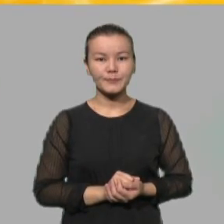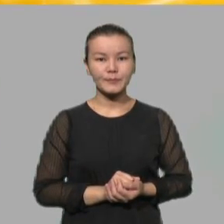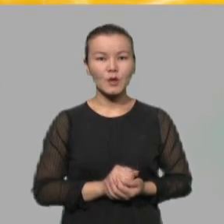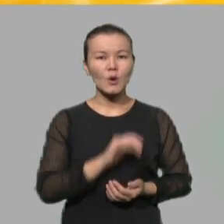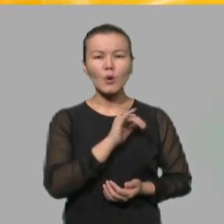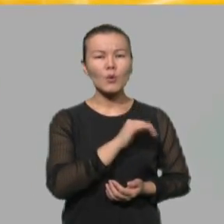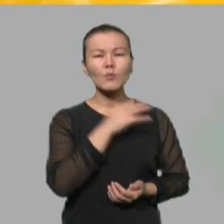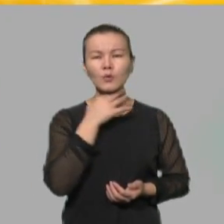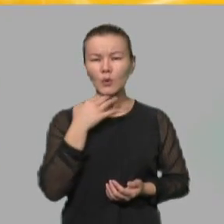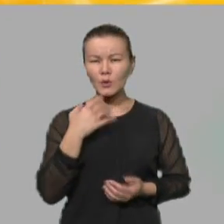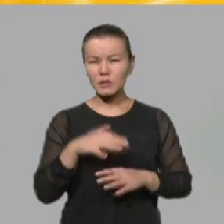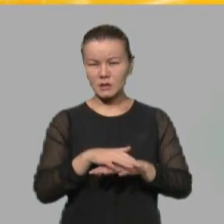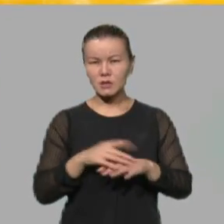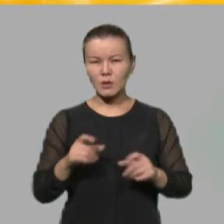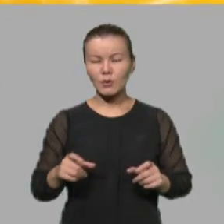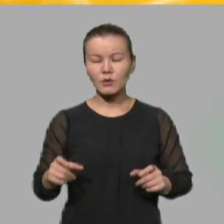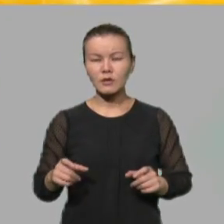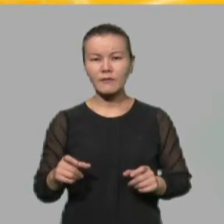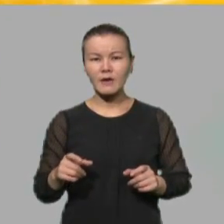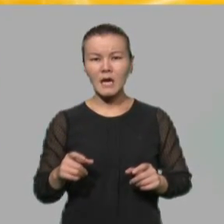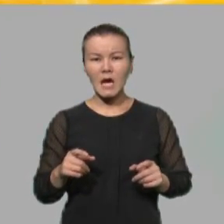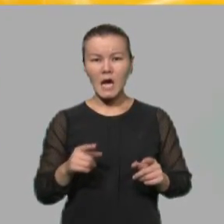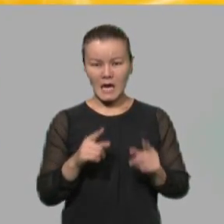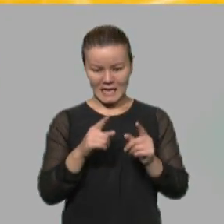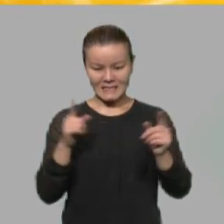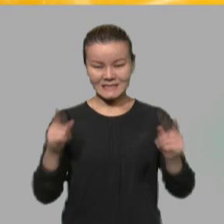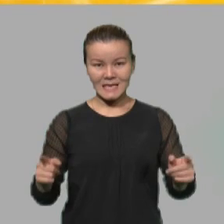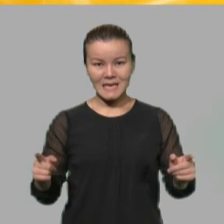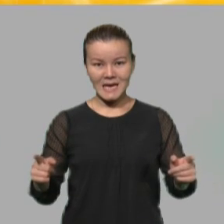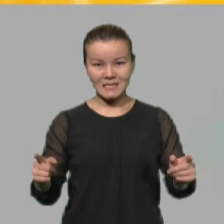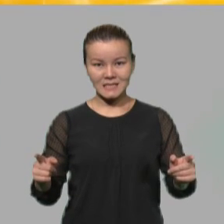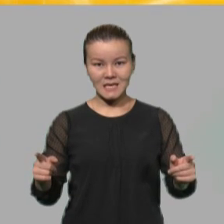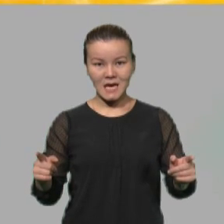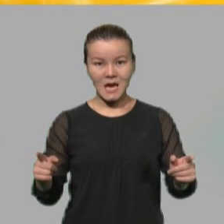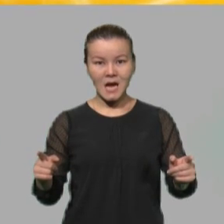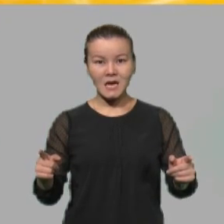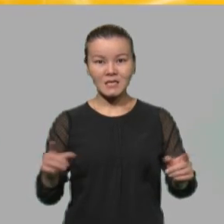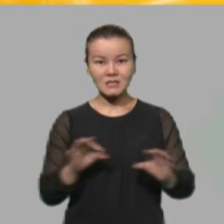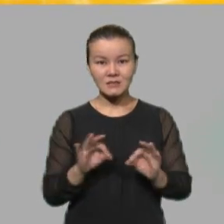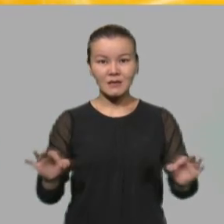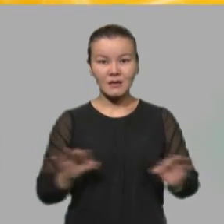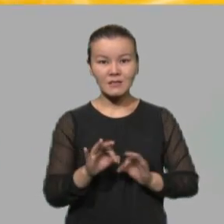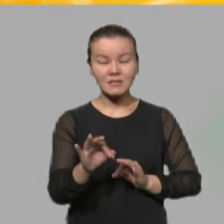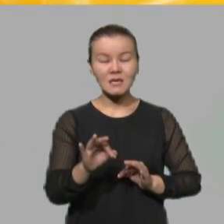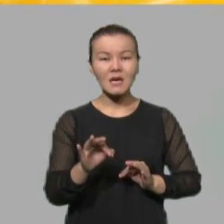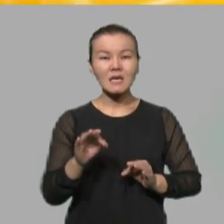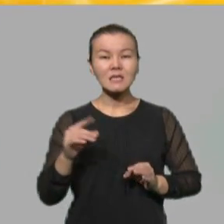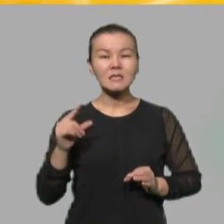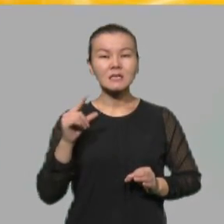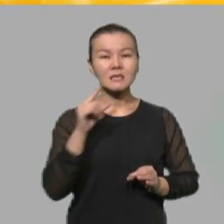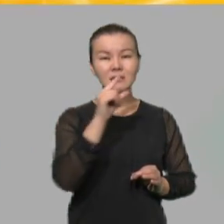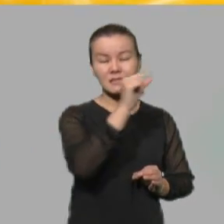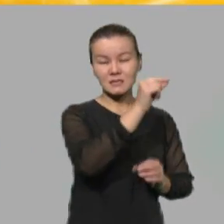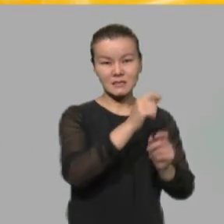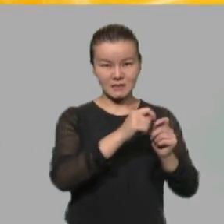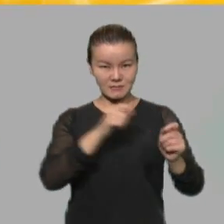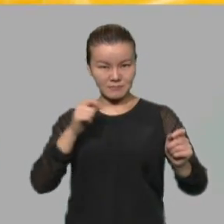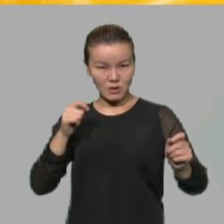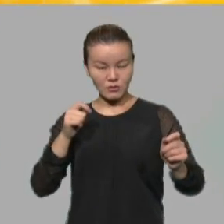У многих народов расстояние определялось длительностью полета